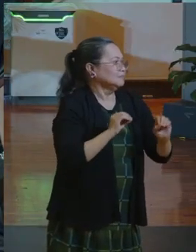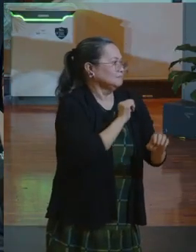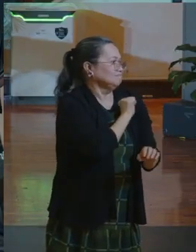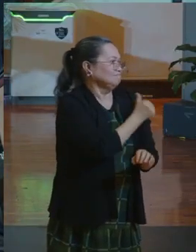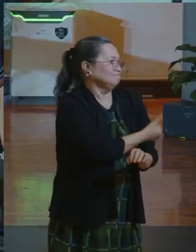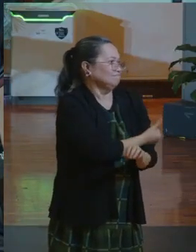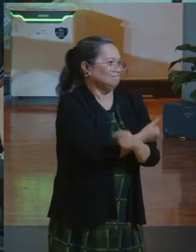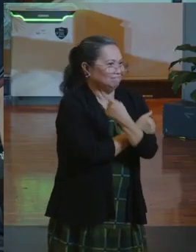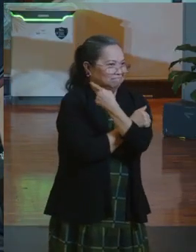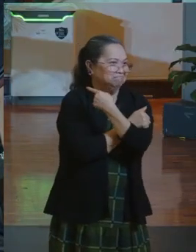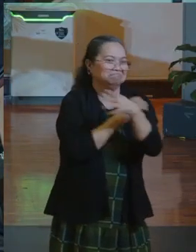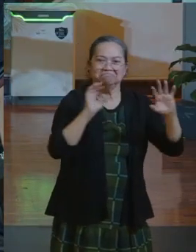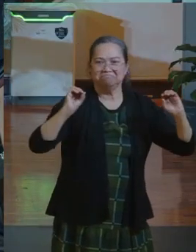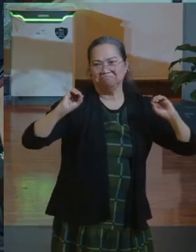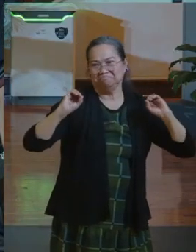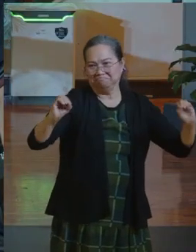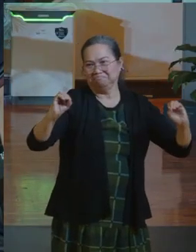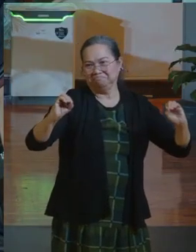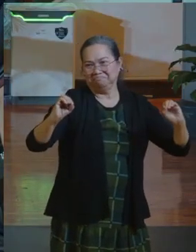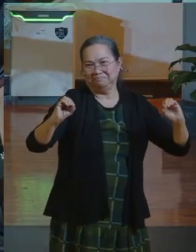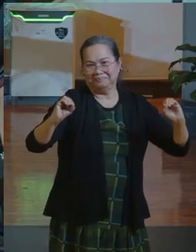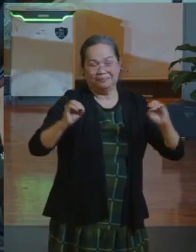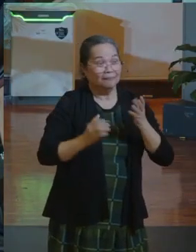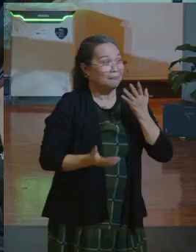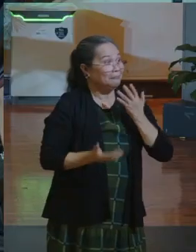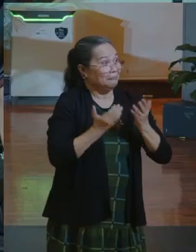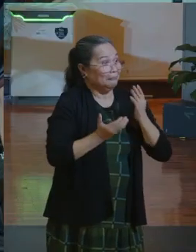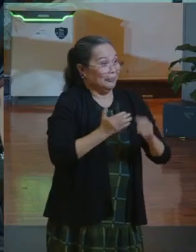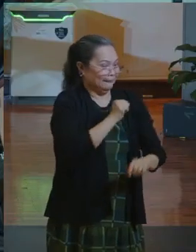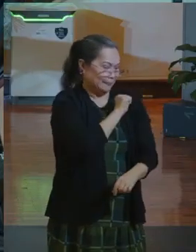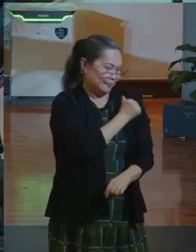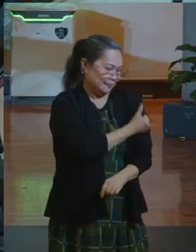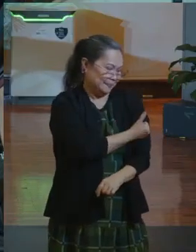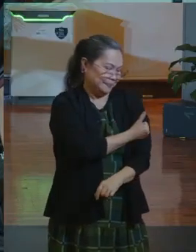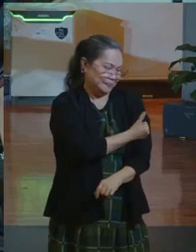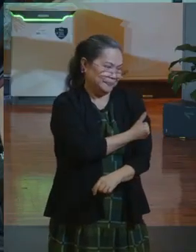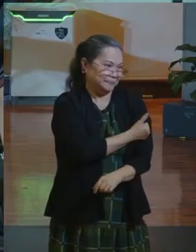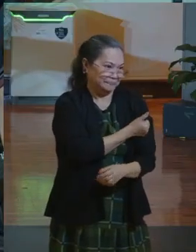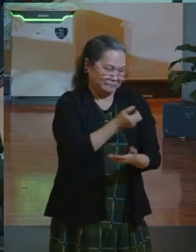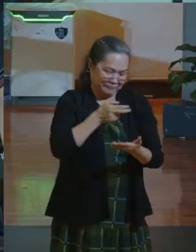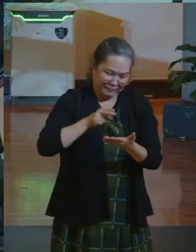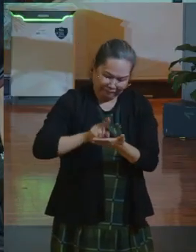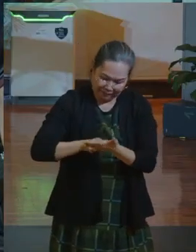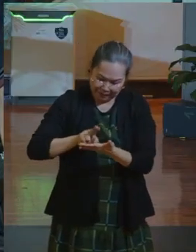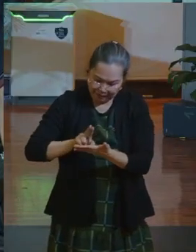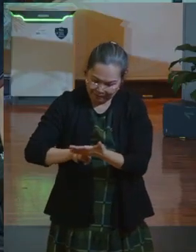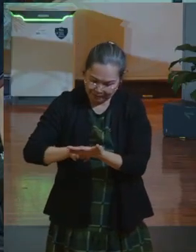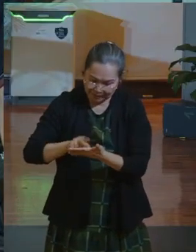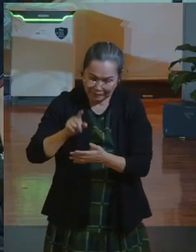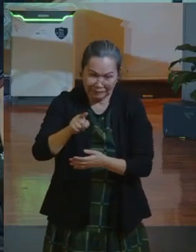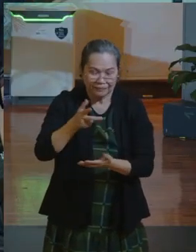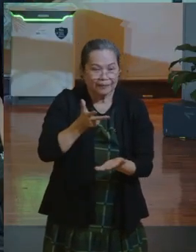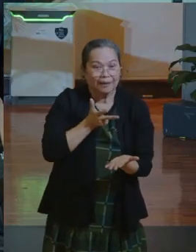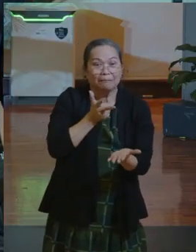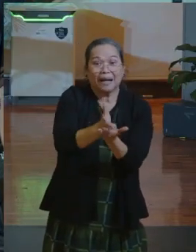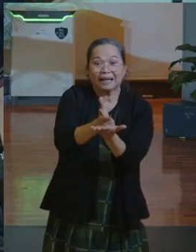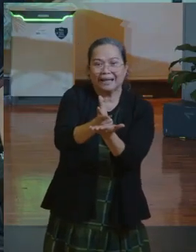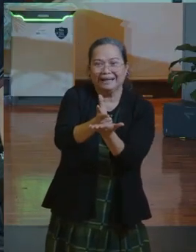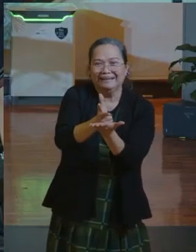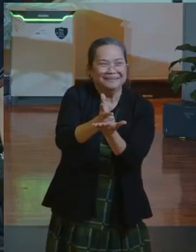authority. No? Siguro ang authority lang namin ay pirmahan yung inyong parking slip,